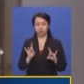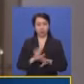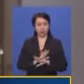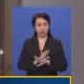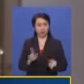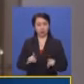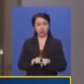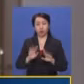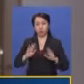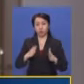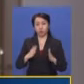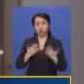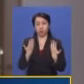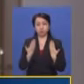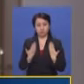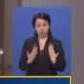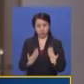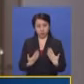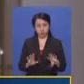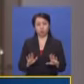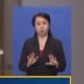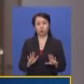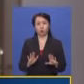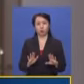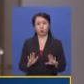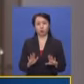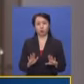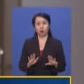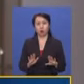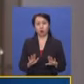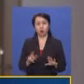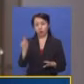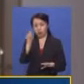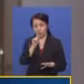так вот произошло и все. При операции